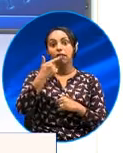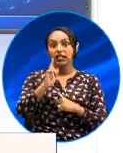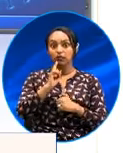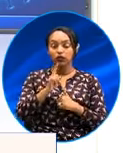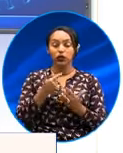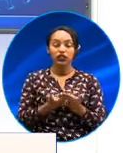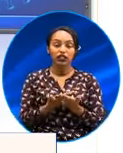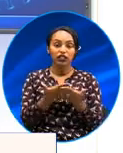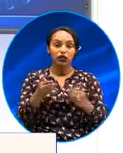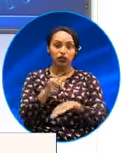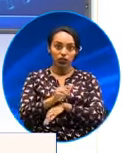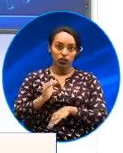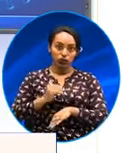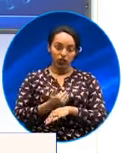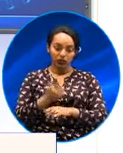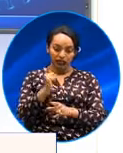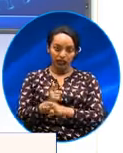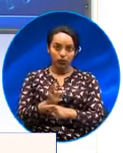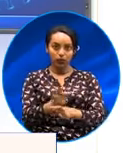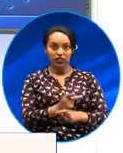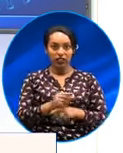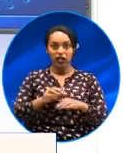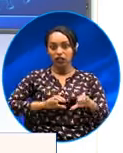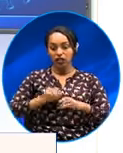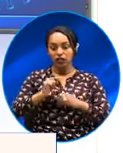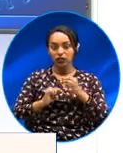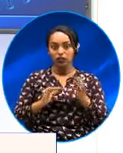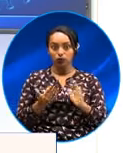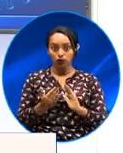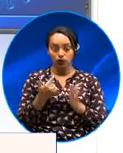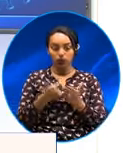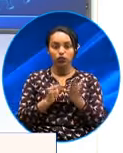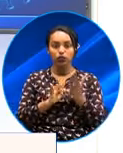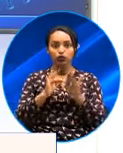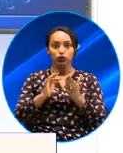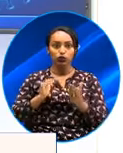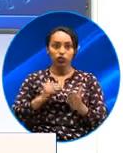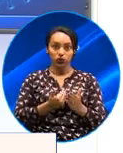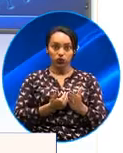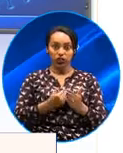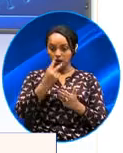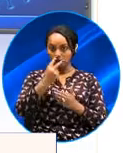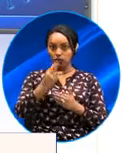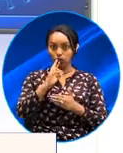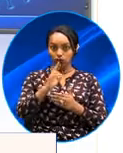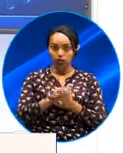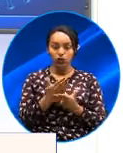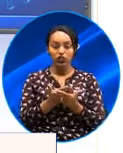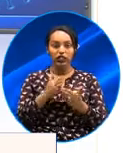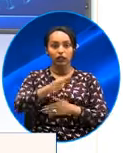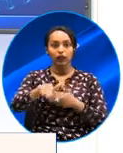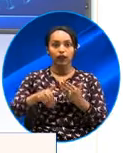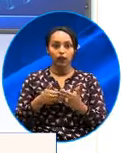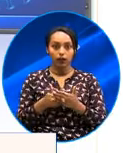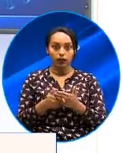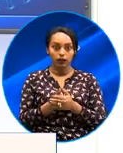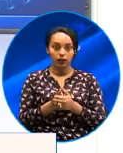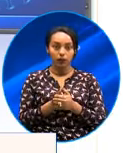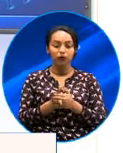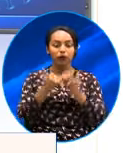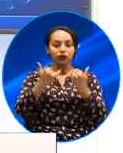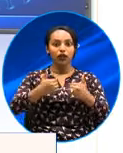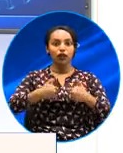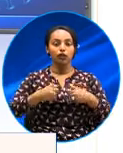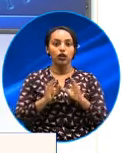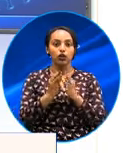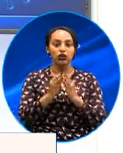ነው። እንግዲህ ያው ዜጎቻችንም ተገቢውን ጥንቃቄ እያደረጉ ስለመሆናቸው እነዚህ አሃዞቻችን የሚያሳዩ ናቸው። እንግዲህ በአጠቃላይ